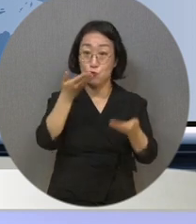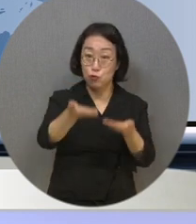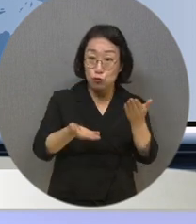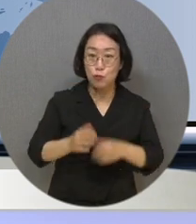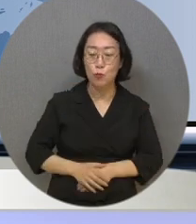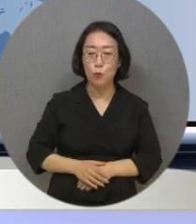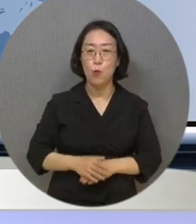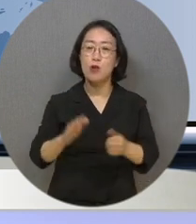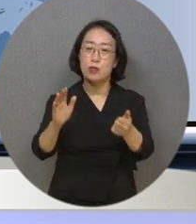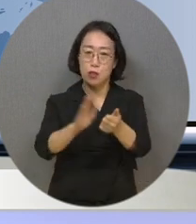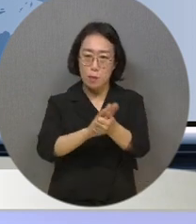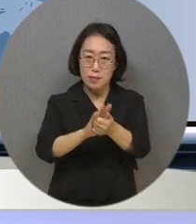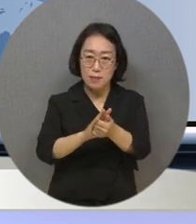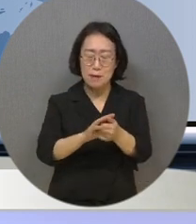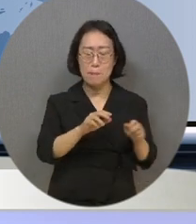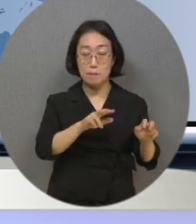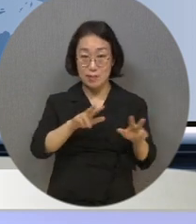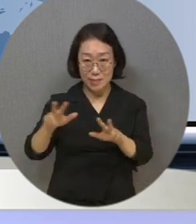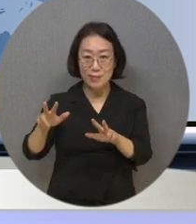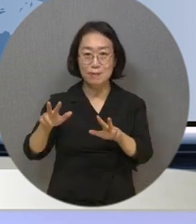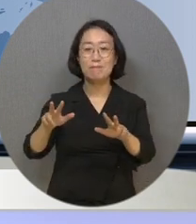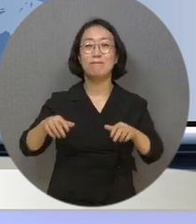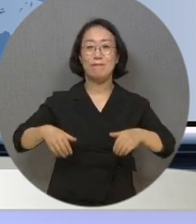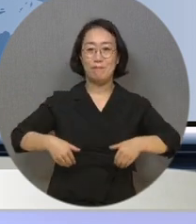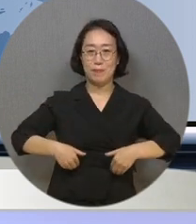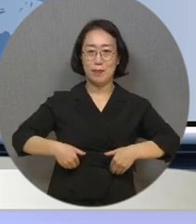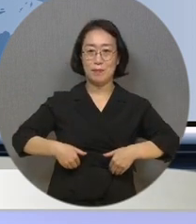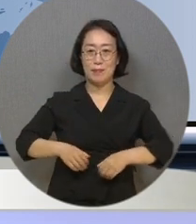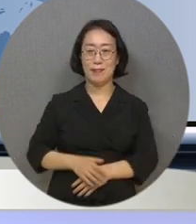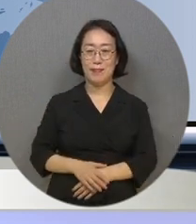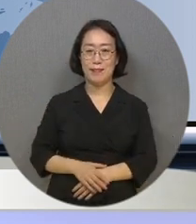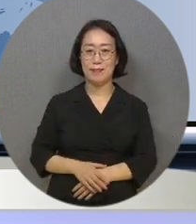서비스의 개발이 그 어느 때보다 시급해 보입니다.